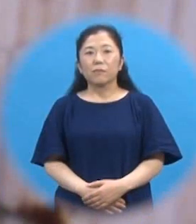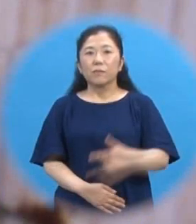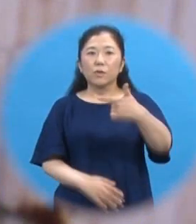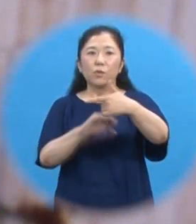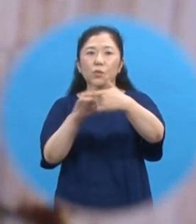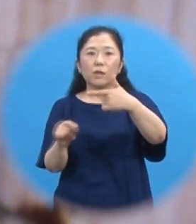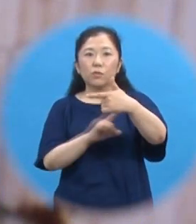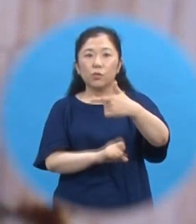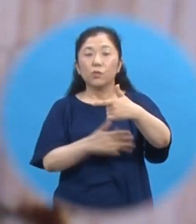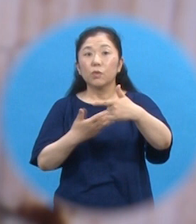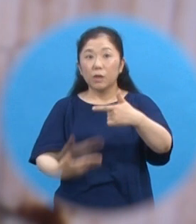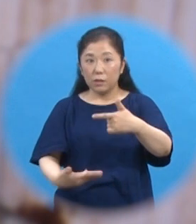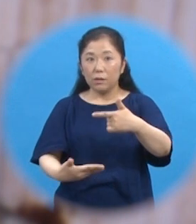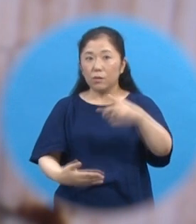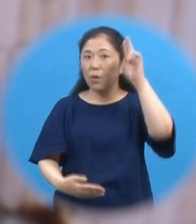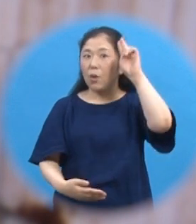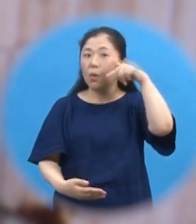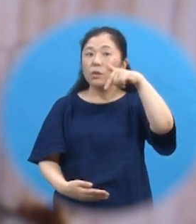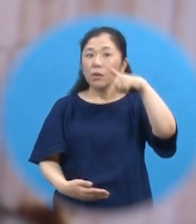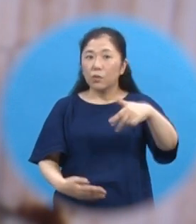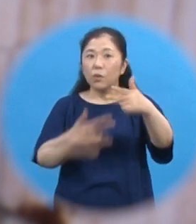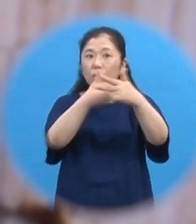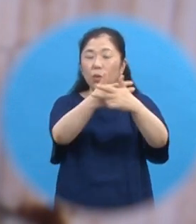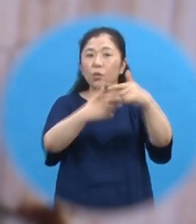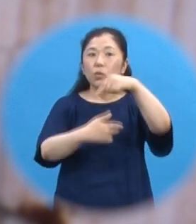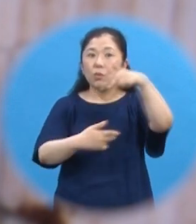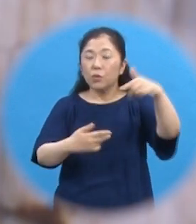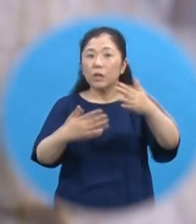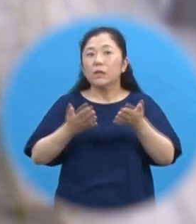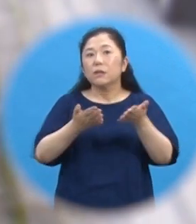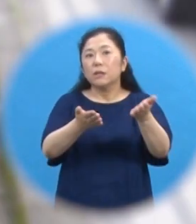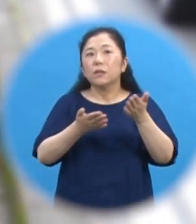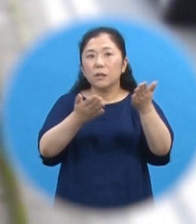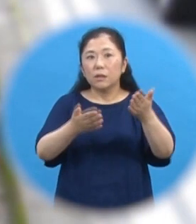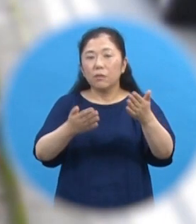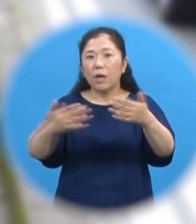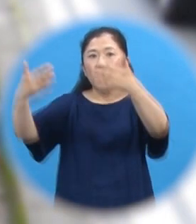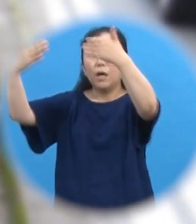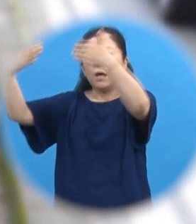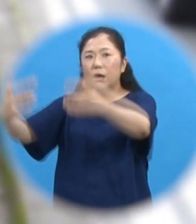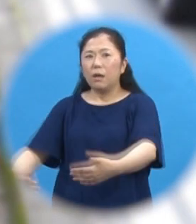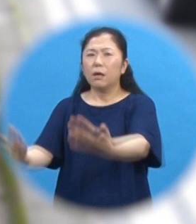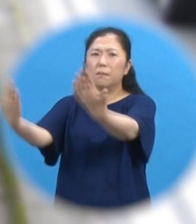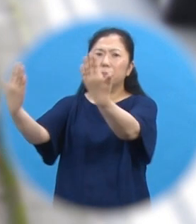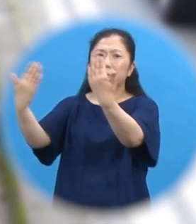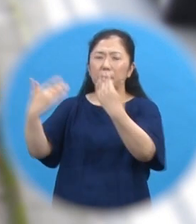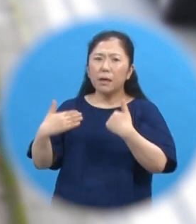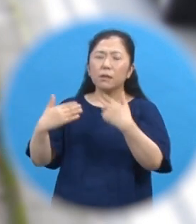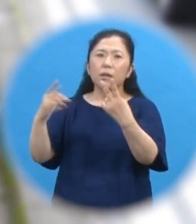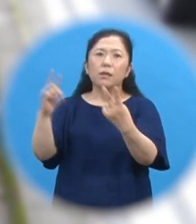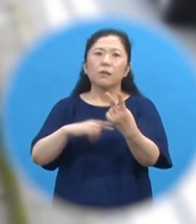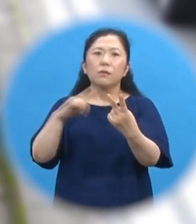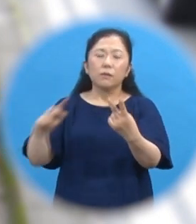6月18日に発生した大阪府北部地震では、倒壊したブロック塀の下敷きになり、2人の